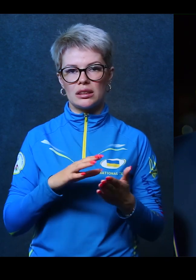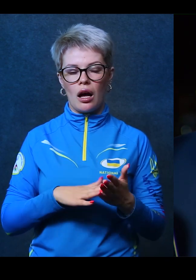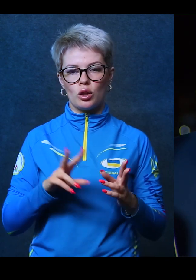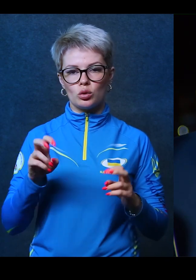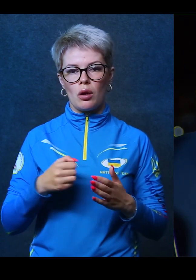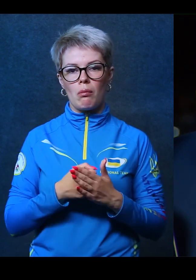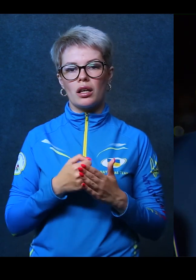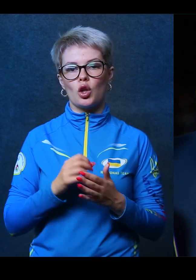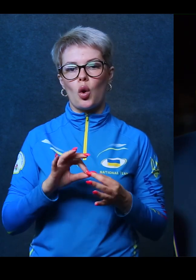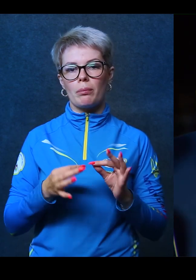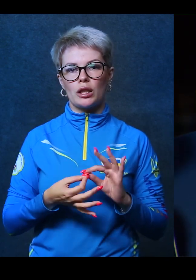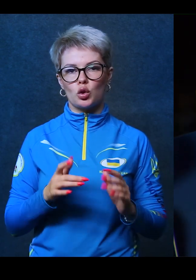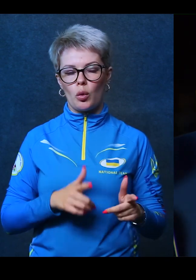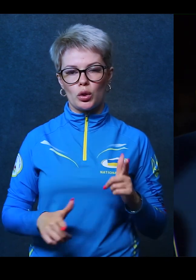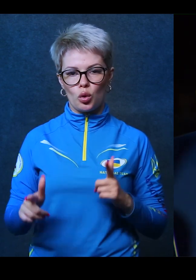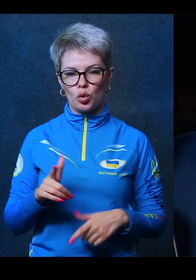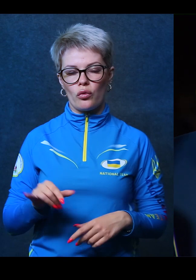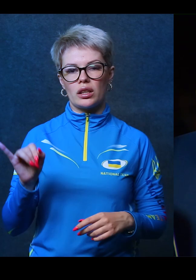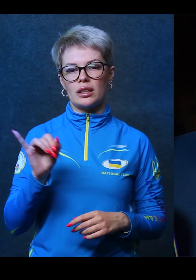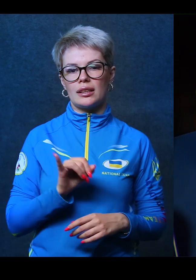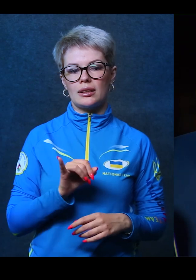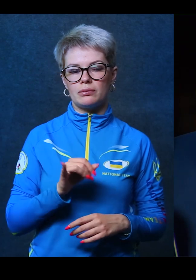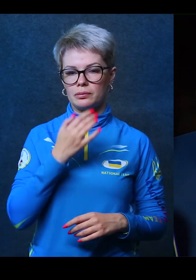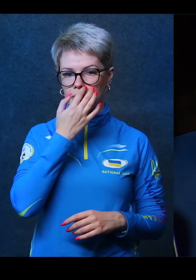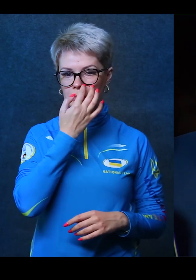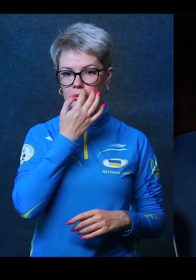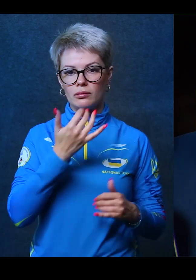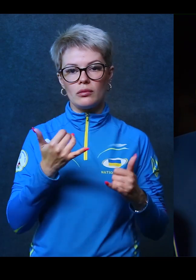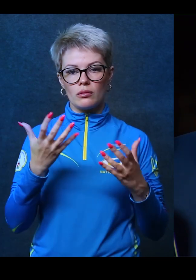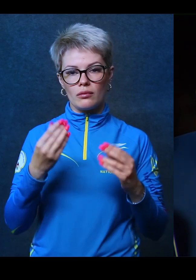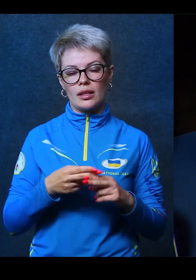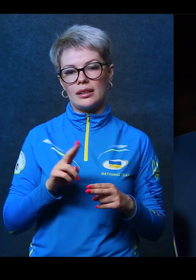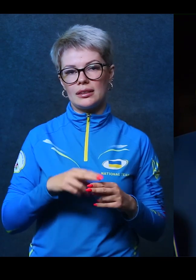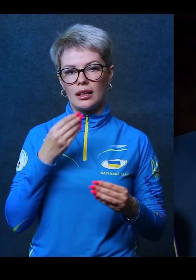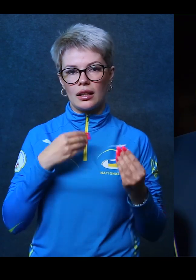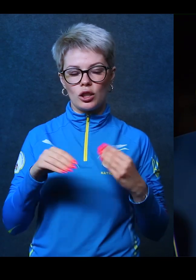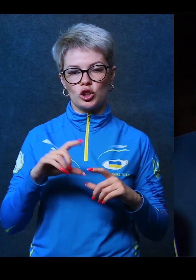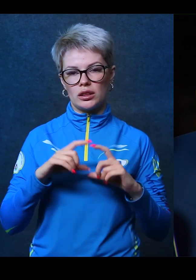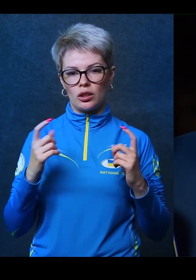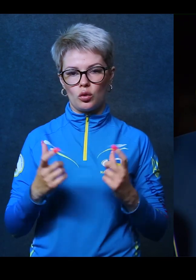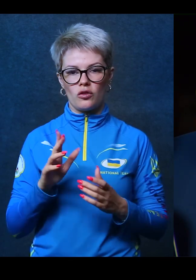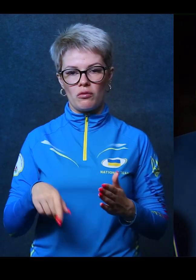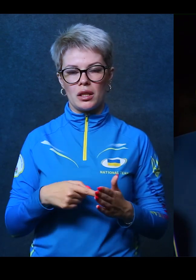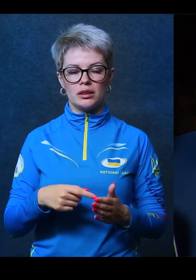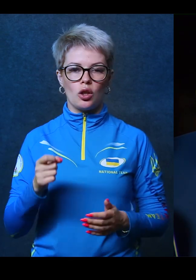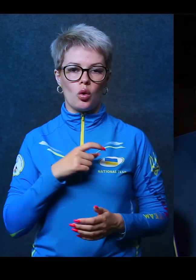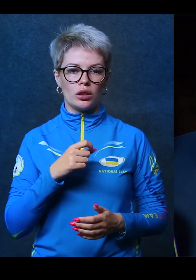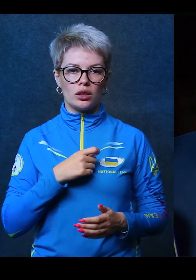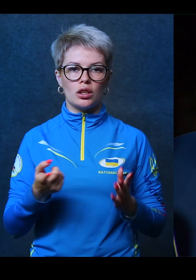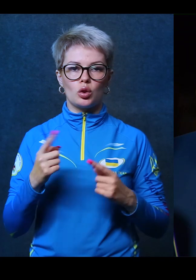бази олімпійської підготовки. І на сьогоднішній день це кращий стадіон в місті Одеса,